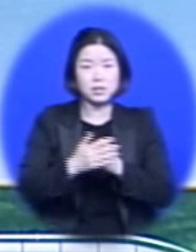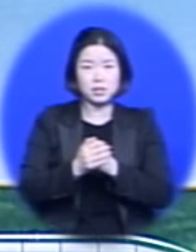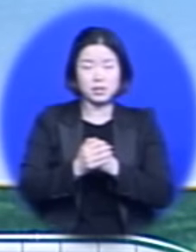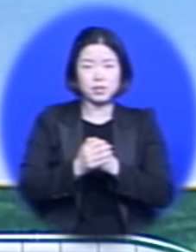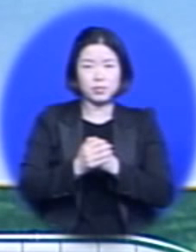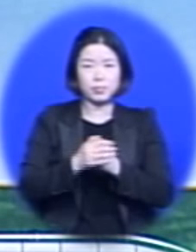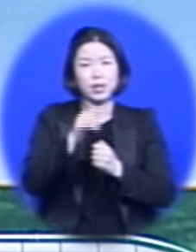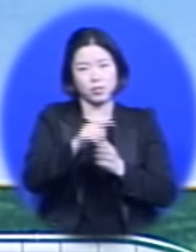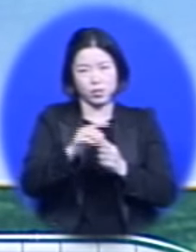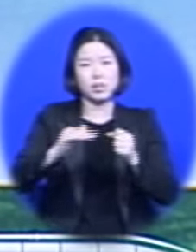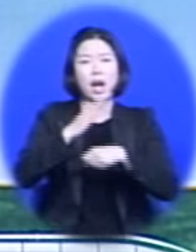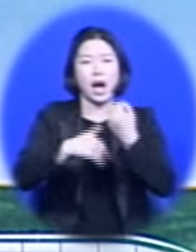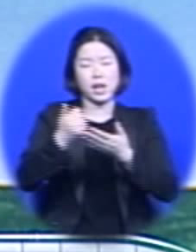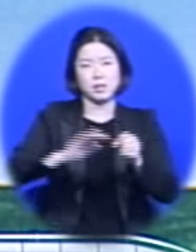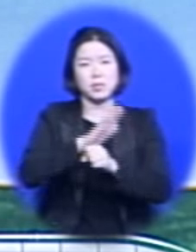사랑하느냐